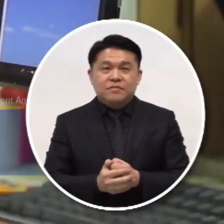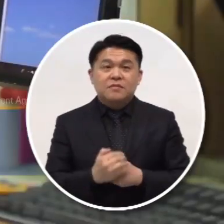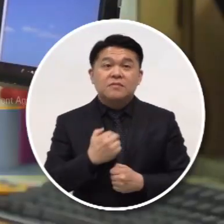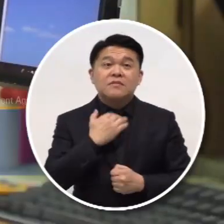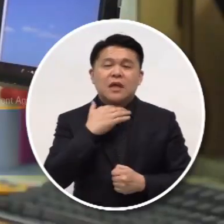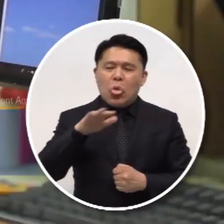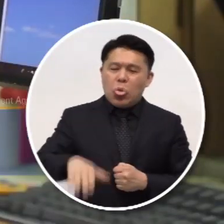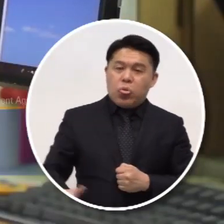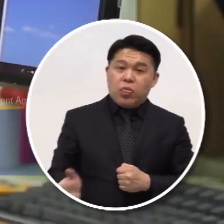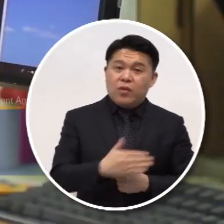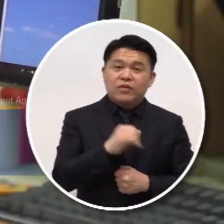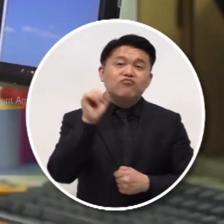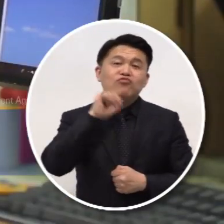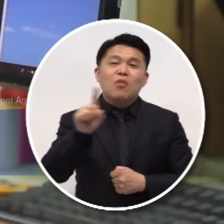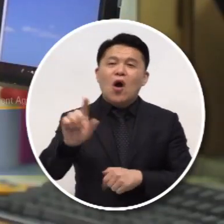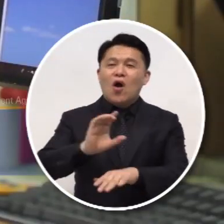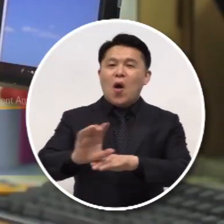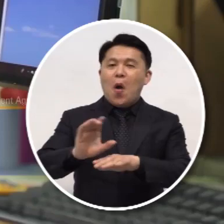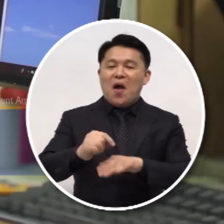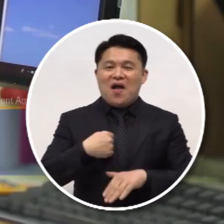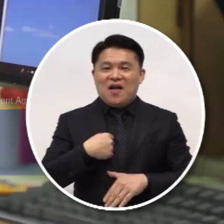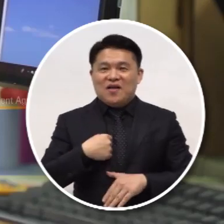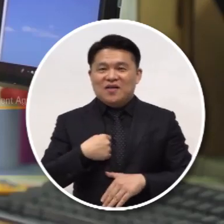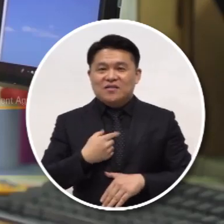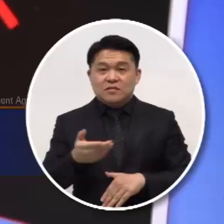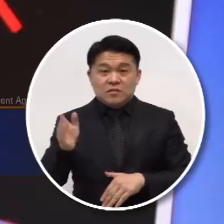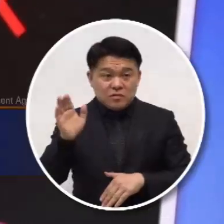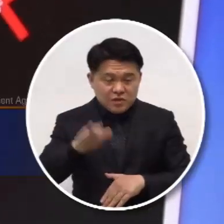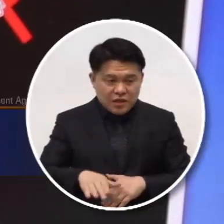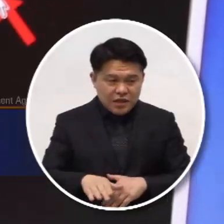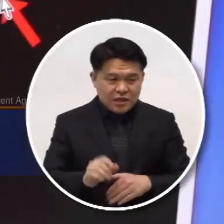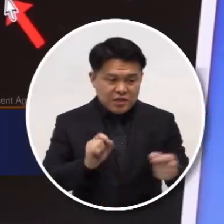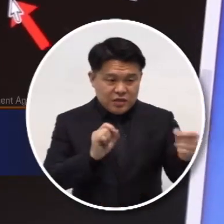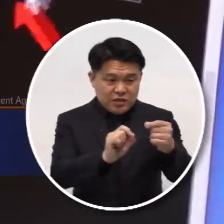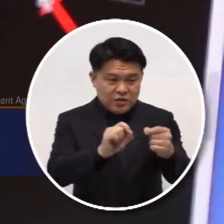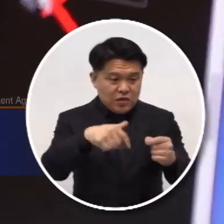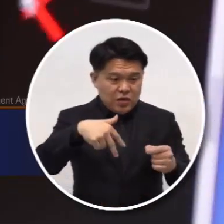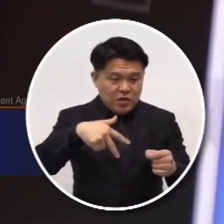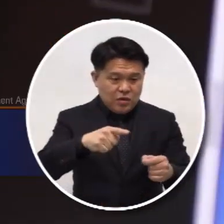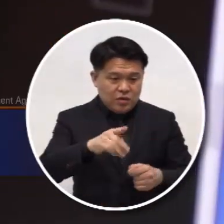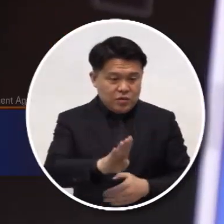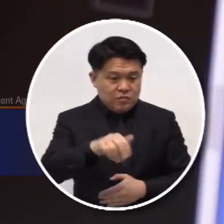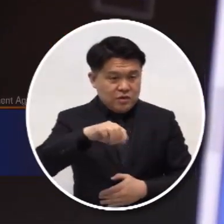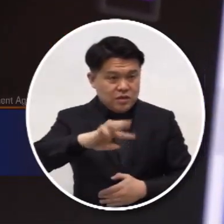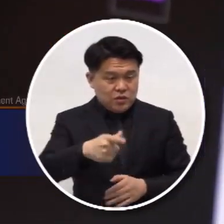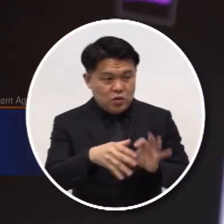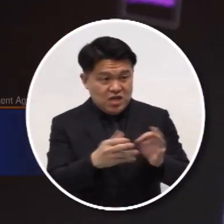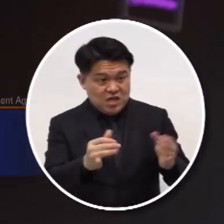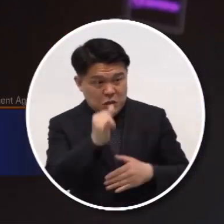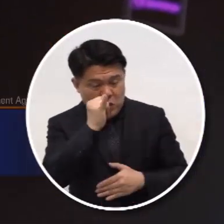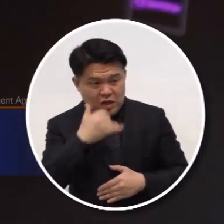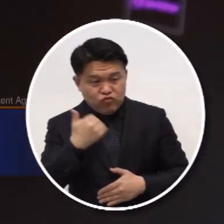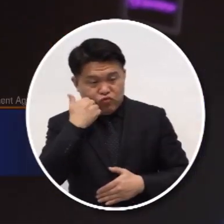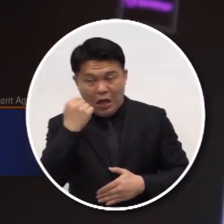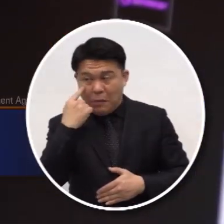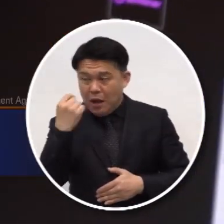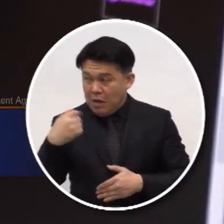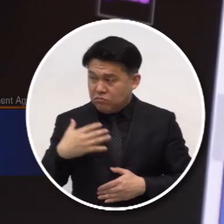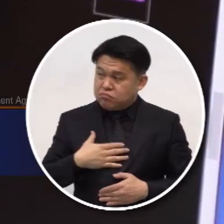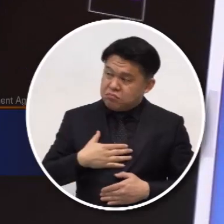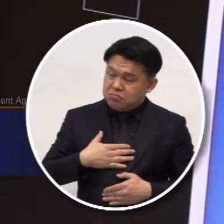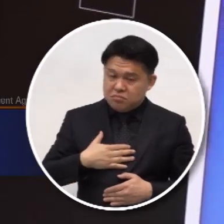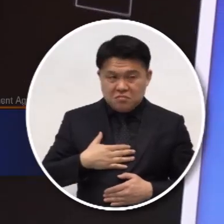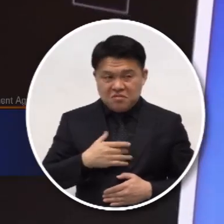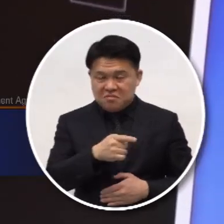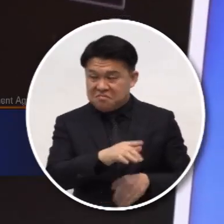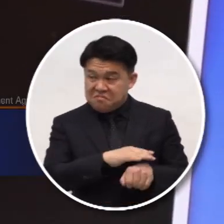근데 다니다 보니까 이제 접근성이라는 분야가 있더라고요. 그래서 아는 분이 이거 한번 해보지 않겠냐. 이거 해서